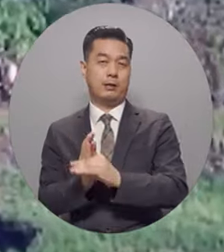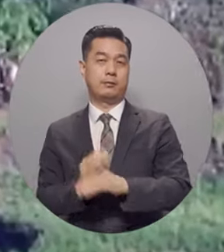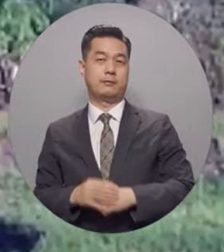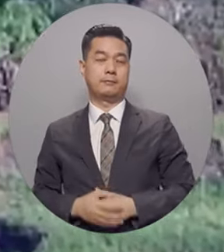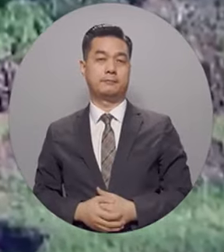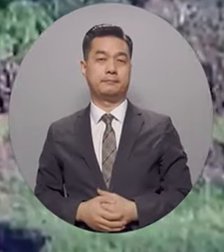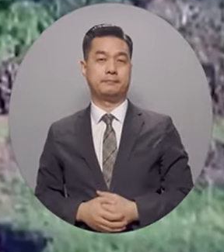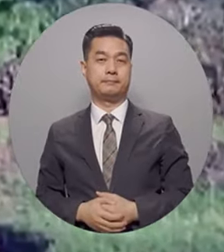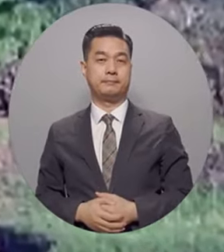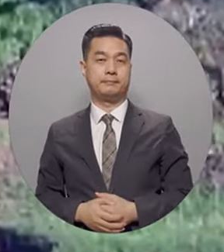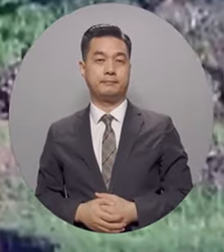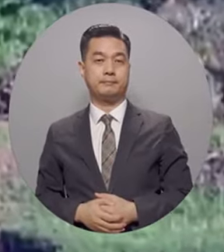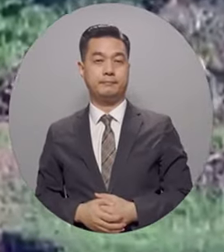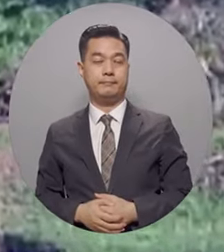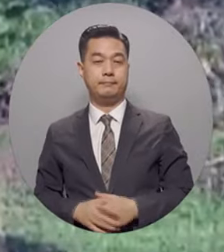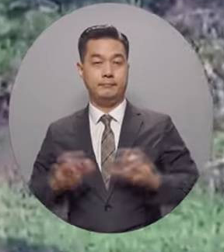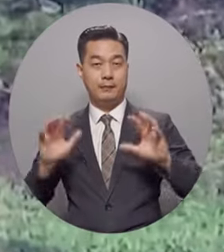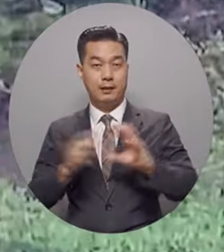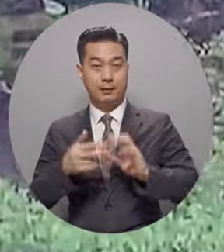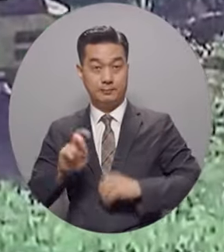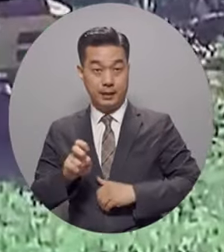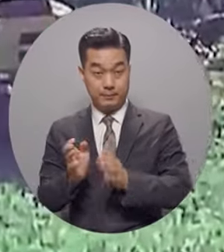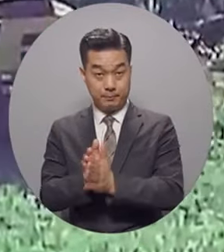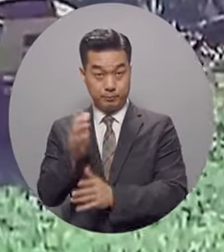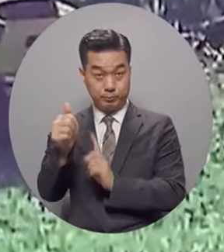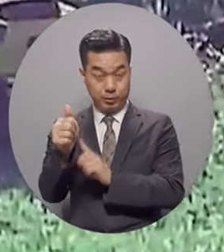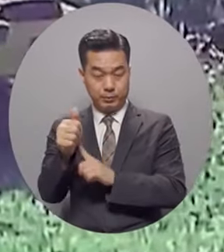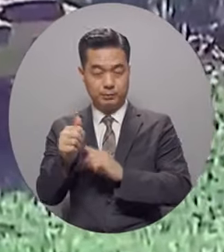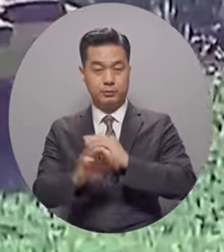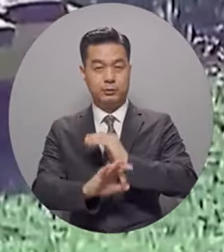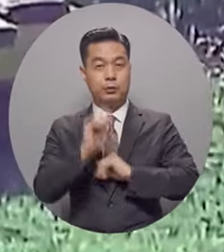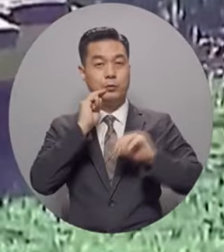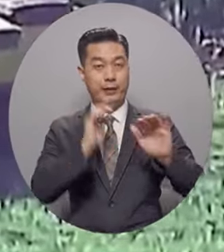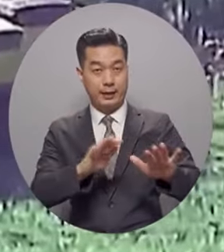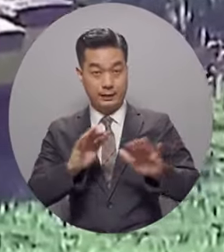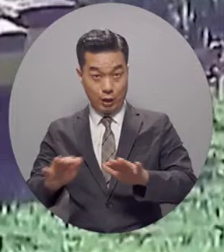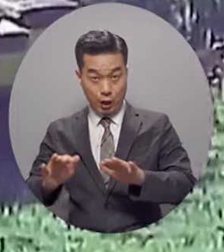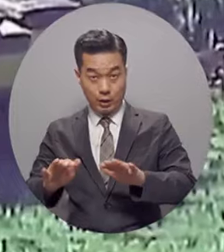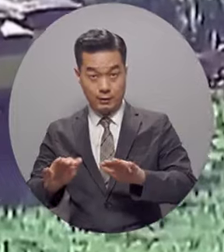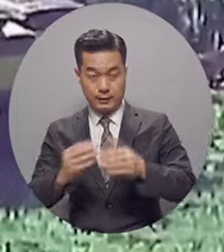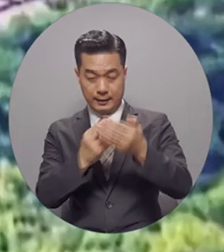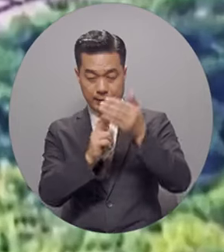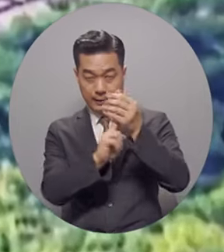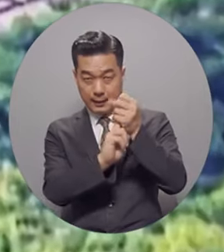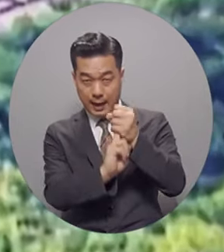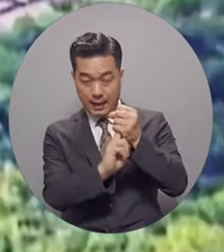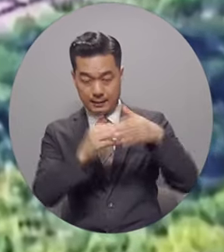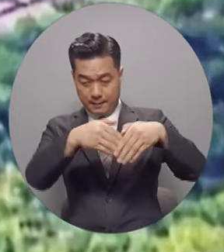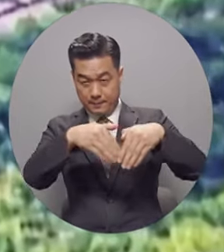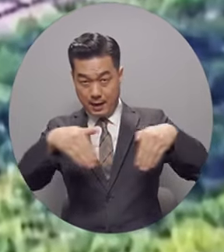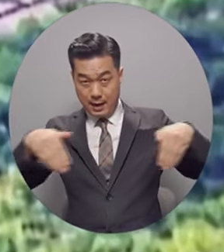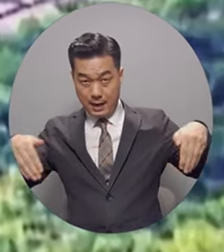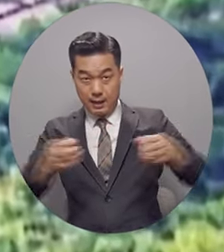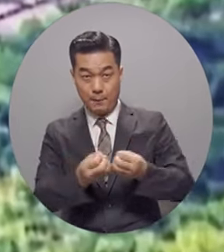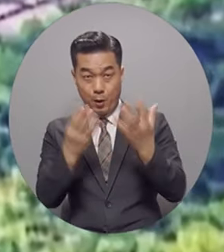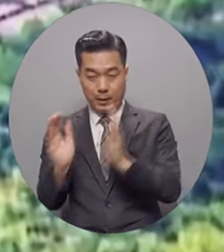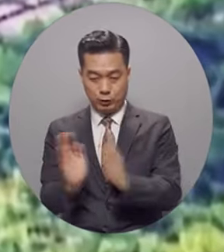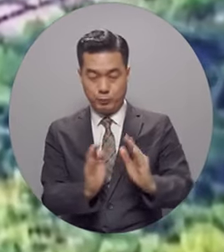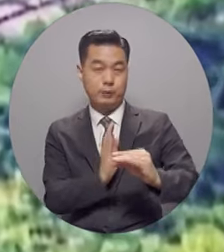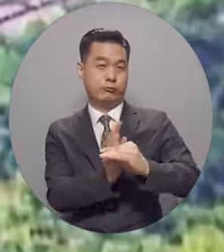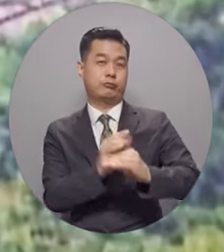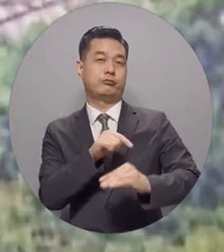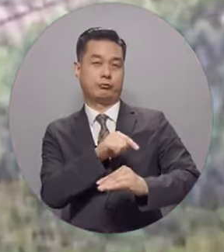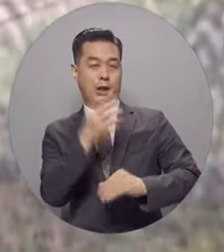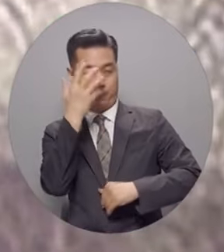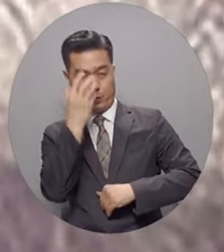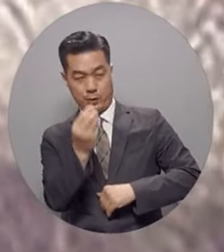있습니다 합참은 북한이 동해선과 경희선 도로에 가림막을 설치해 놓고 폭파 준비를 하고 있는 것이 식별되고 있다며